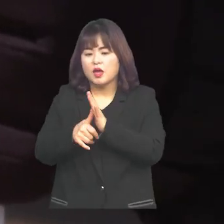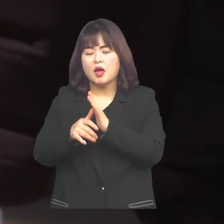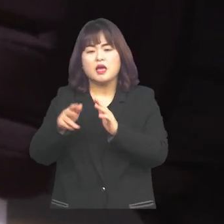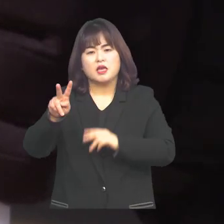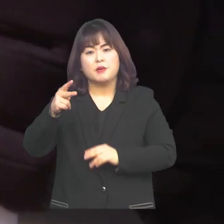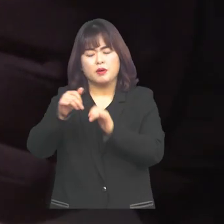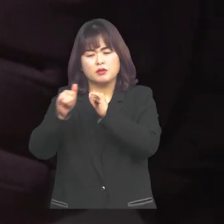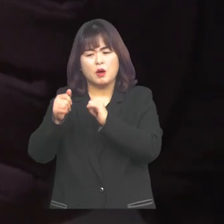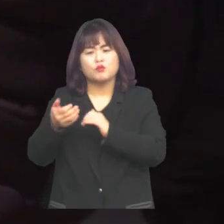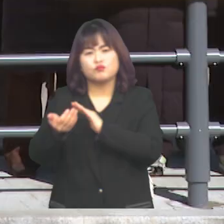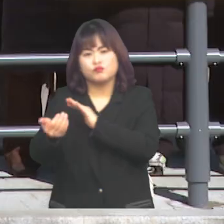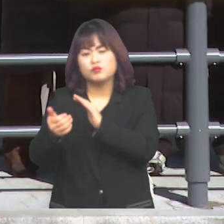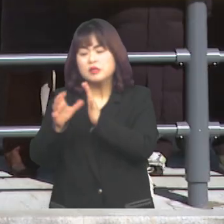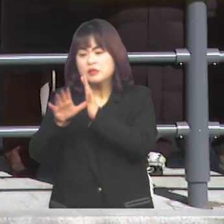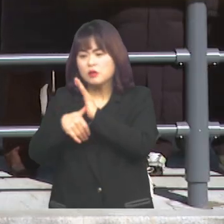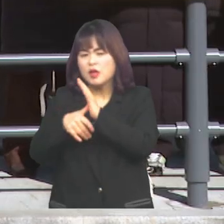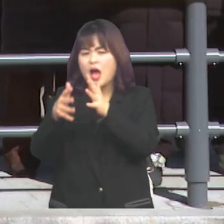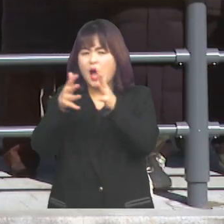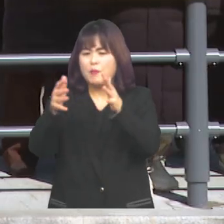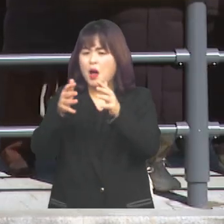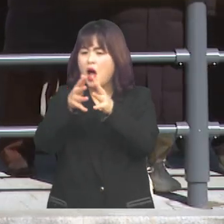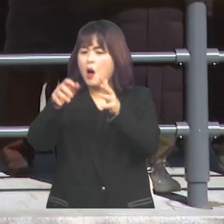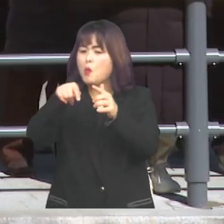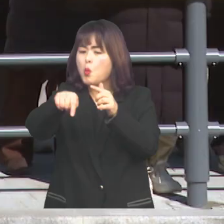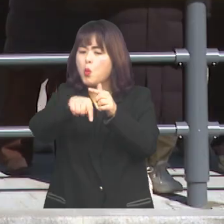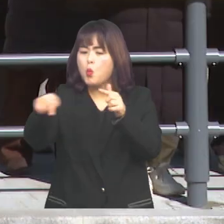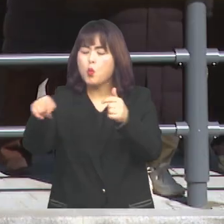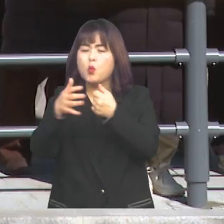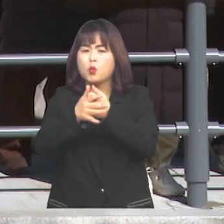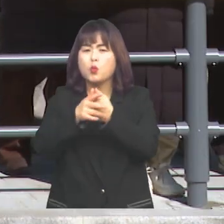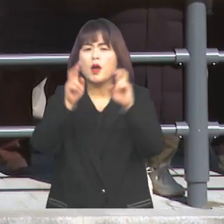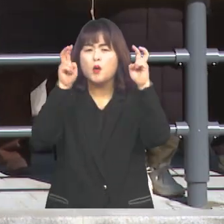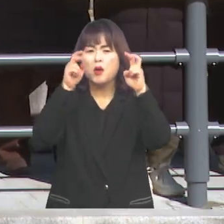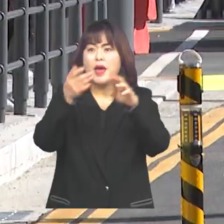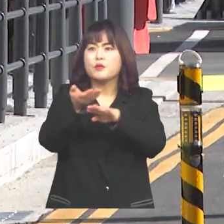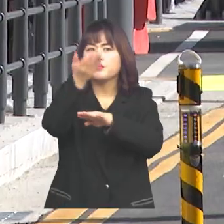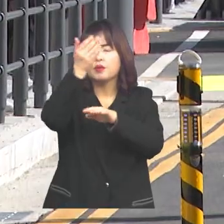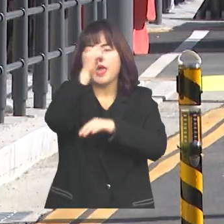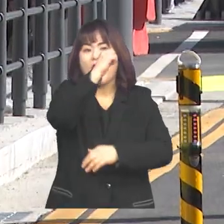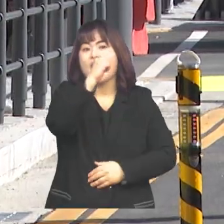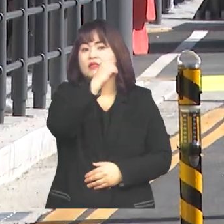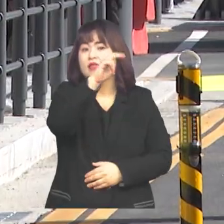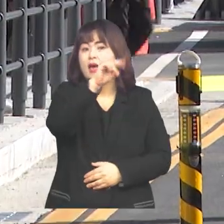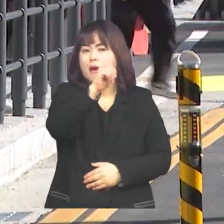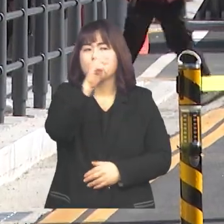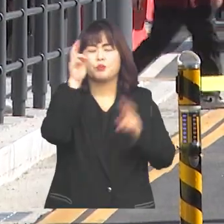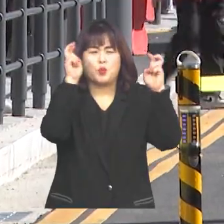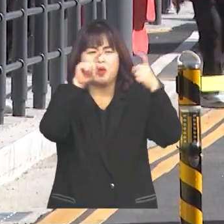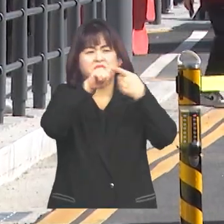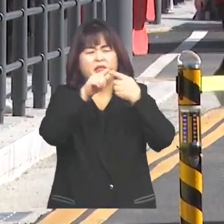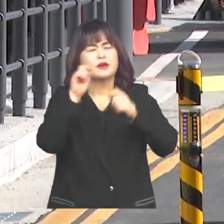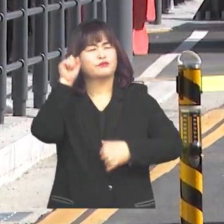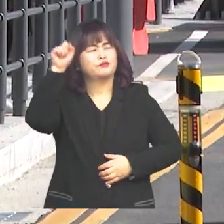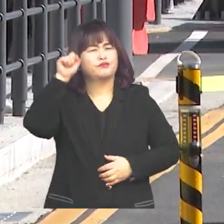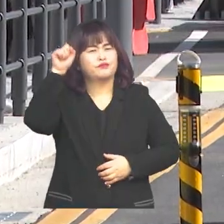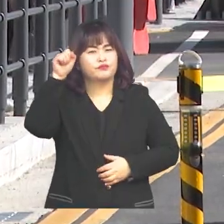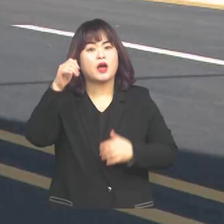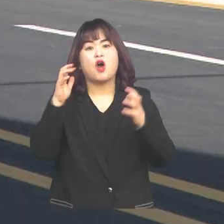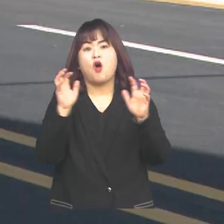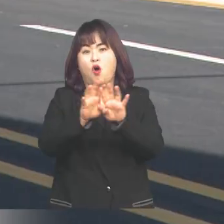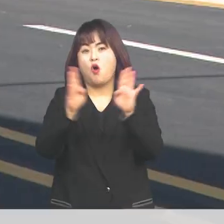예정자 200여 명은 경남 아너스빌 아파트 입구에서 경남 기업과 모기업인 SM그룹을 규탄하는 집회를